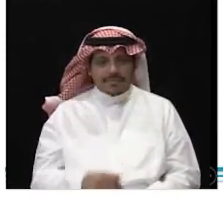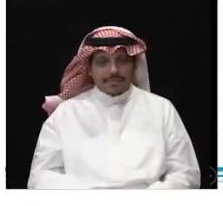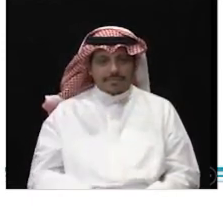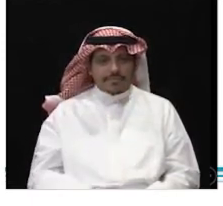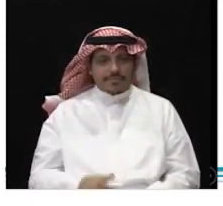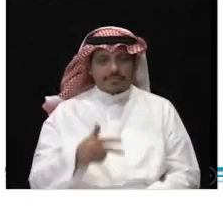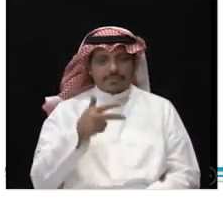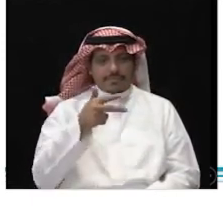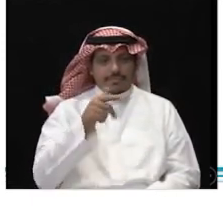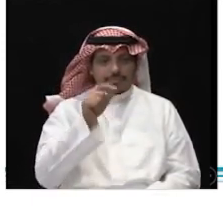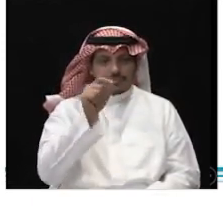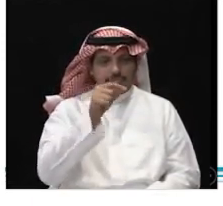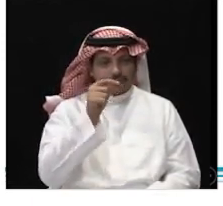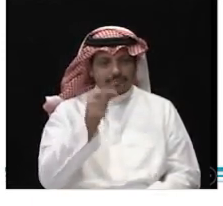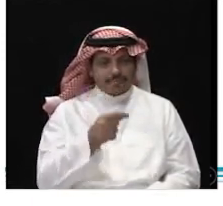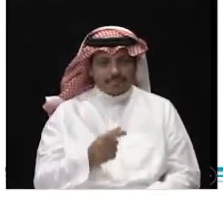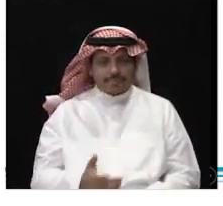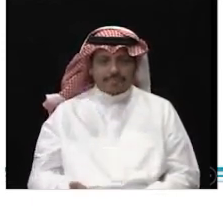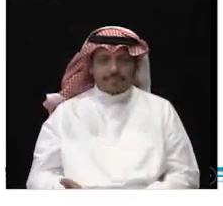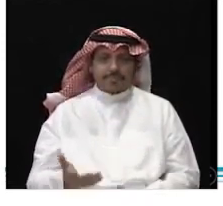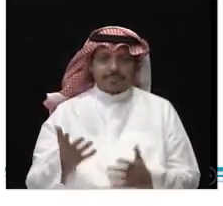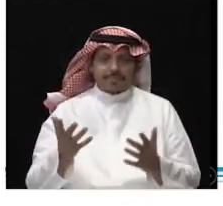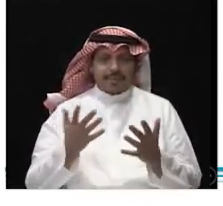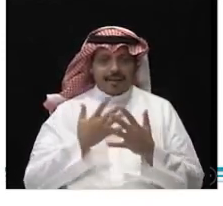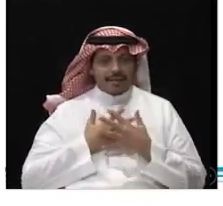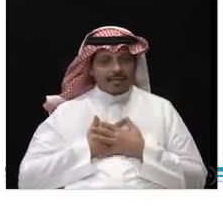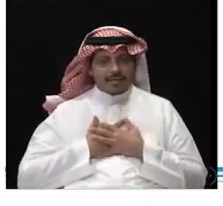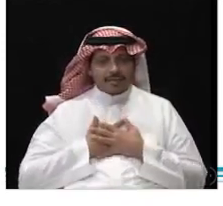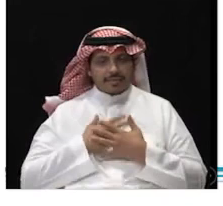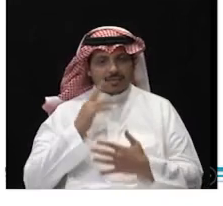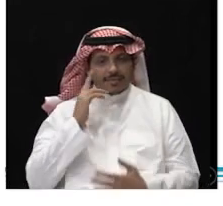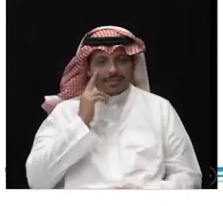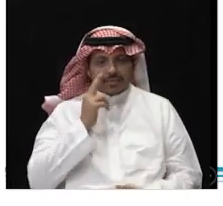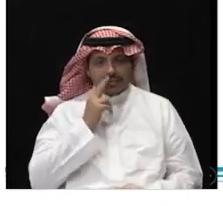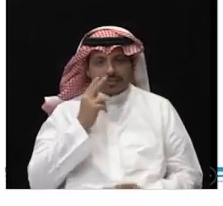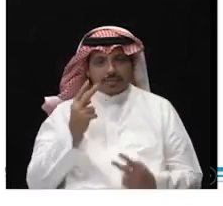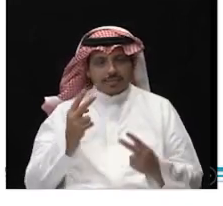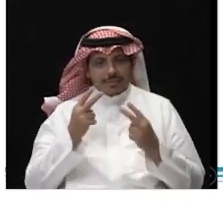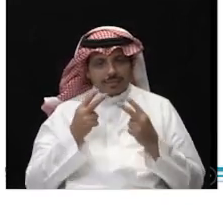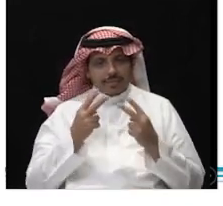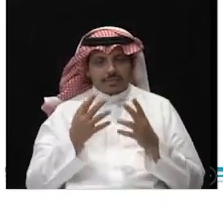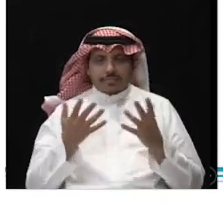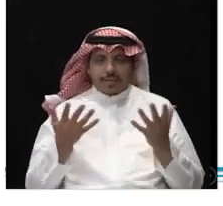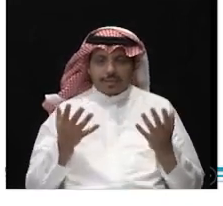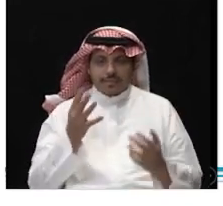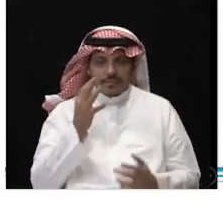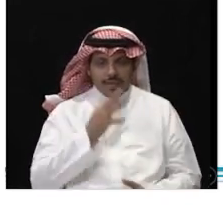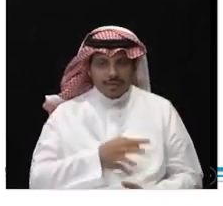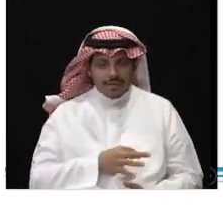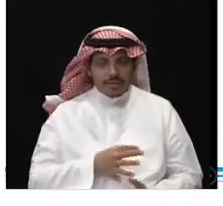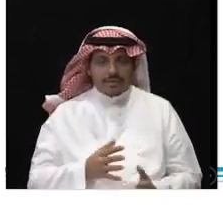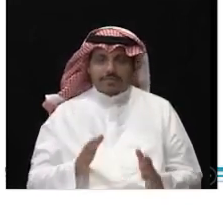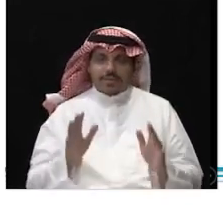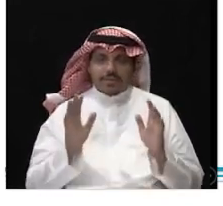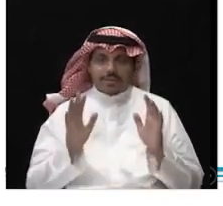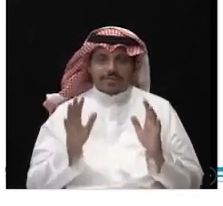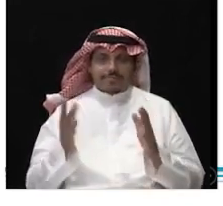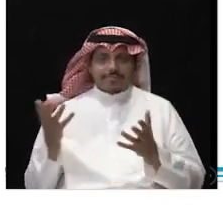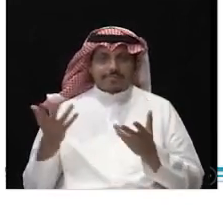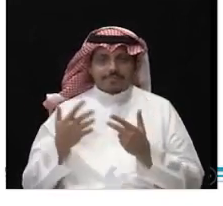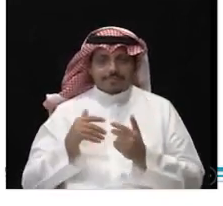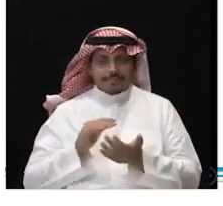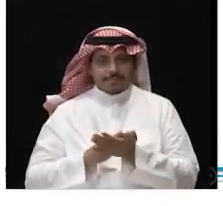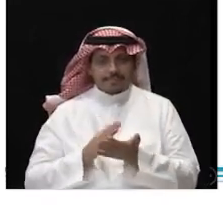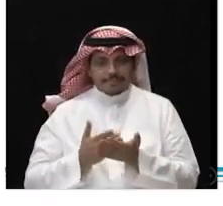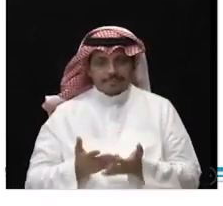ومع الضم غو، أحسنتم، رائعون جدا. إذن غا غي غو، لاحظ معي الآن